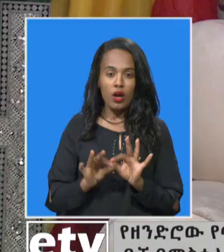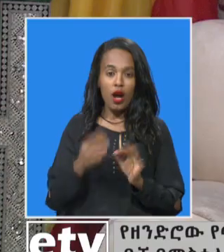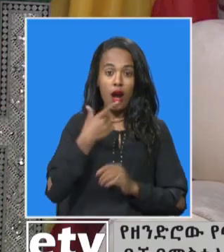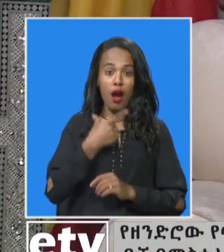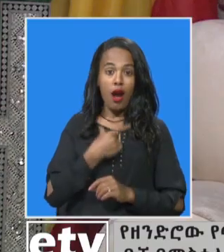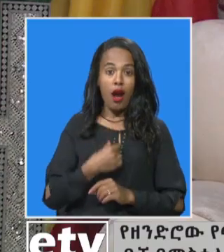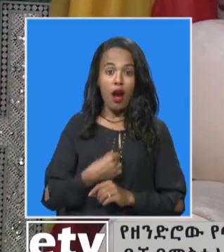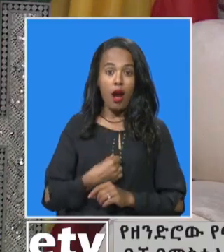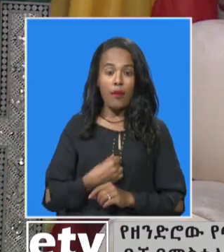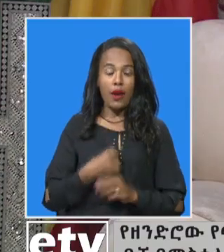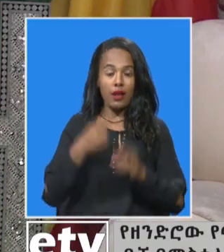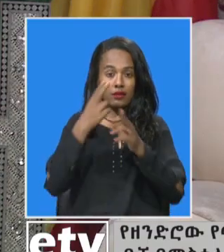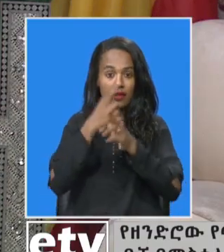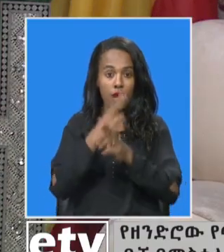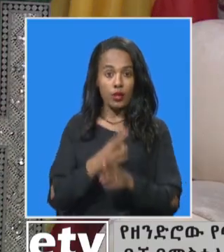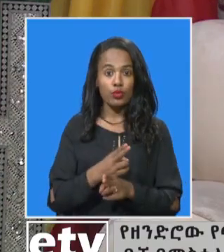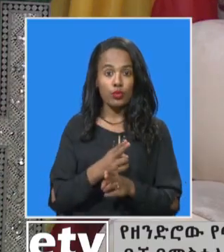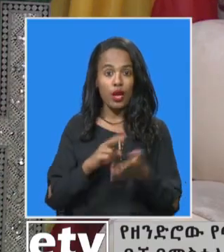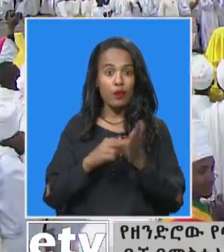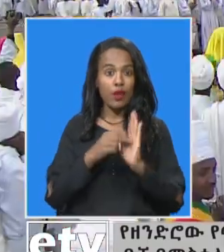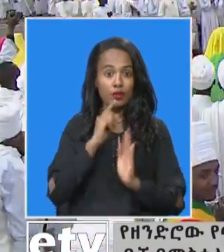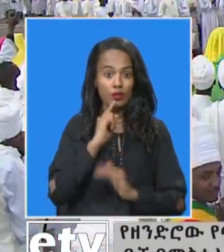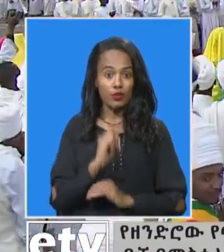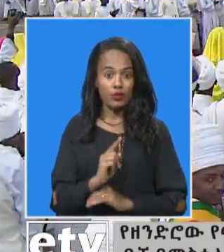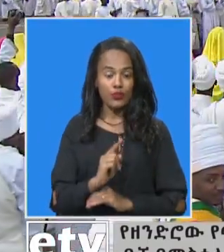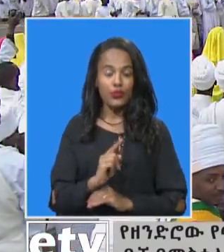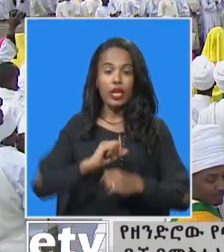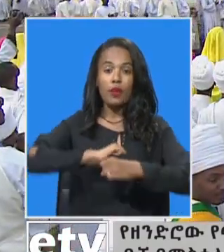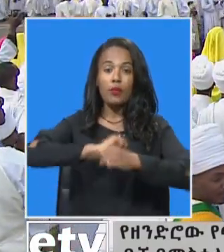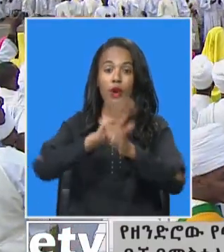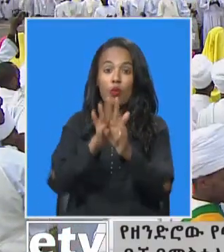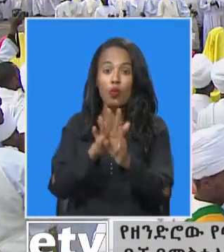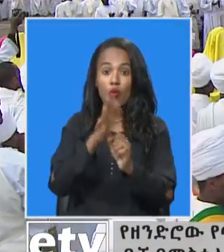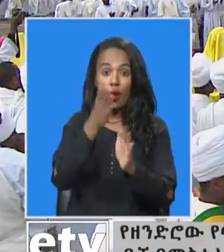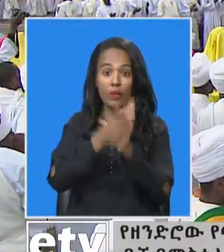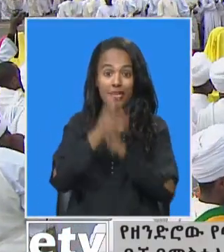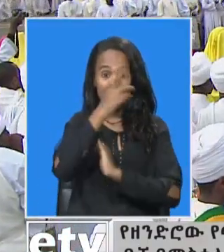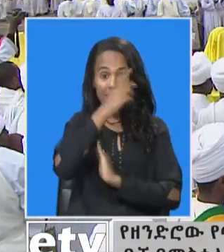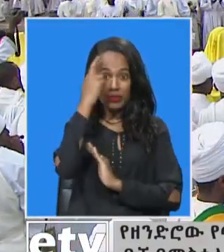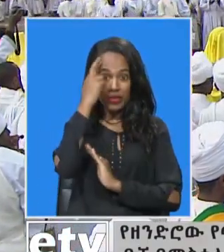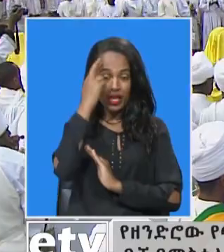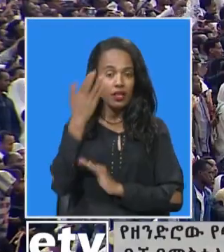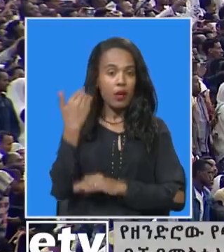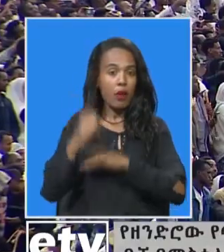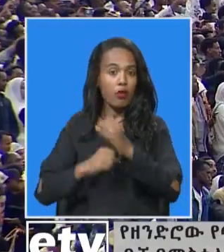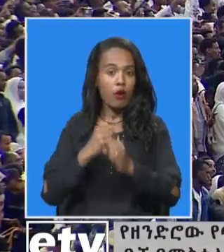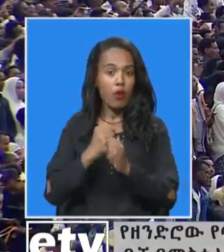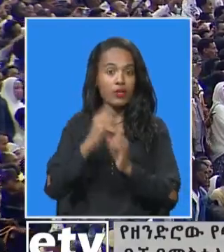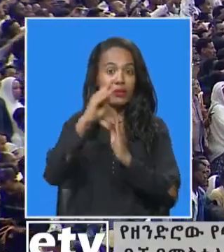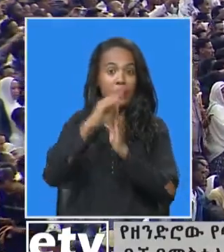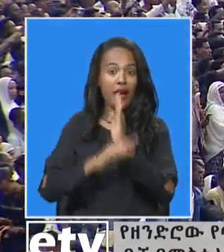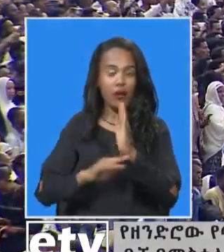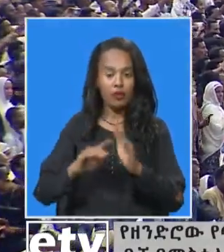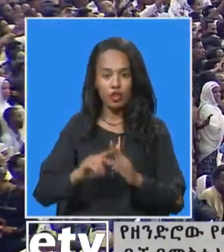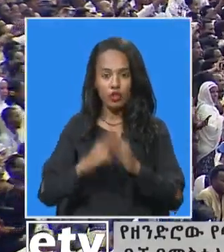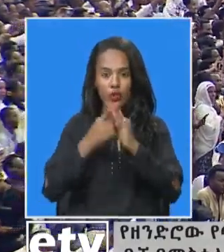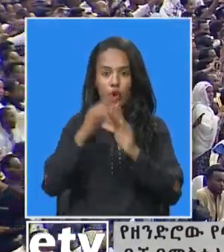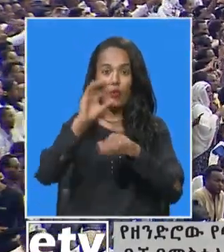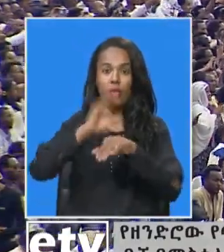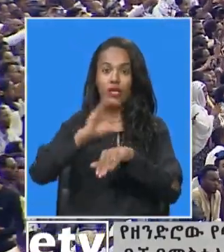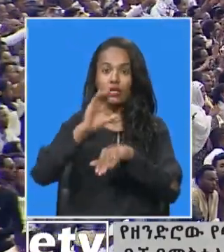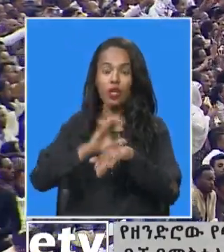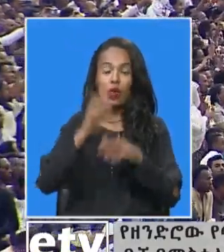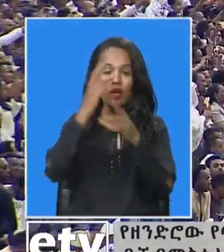አባላት ያከብሩታል በዓሉን እናከብረዋለን ማለት ነው። በኮሮና ቫይረስ መከሰት ምክንያት ከባለፈው ዓመት መጋቢት ጀምሮ